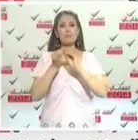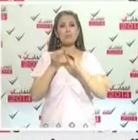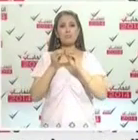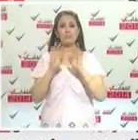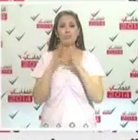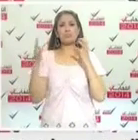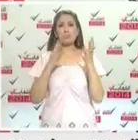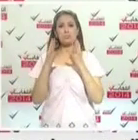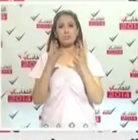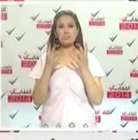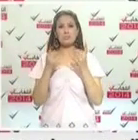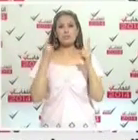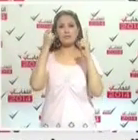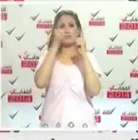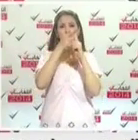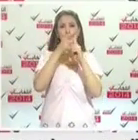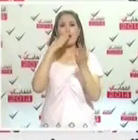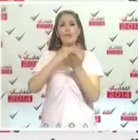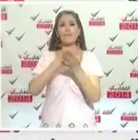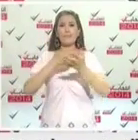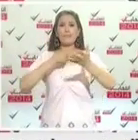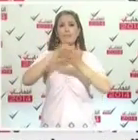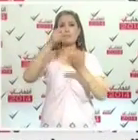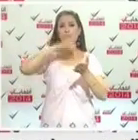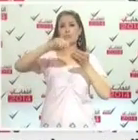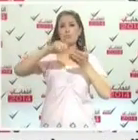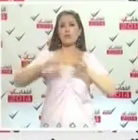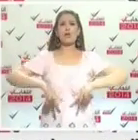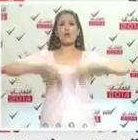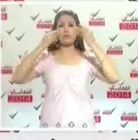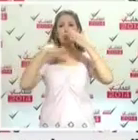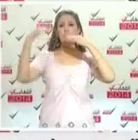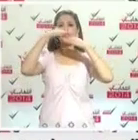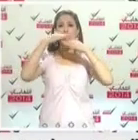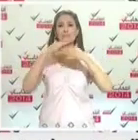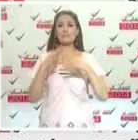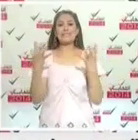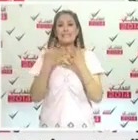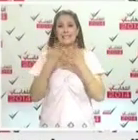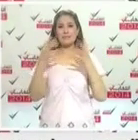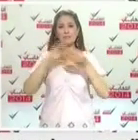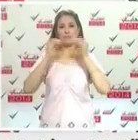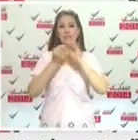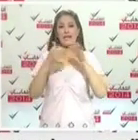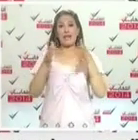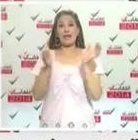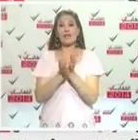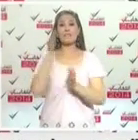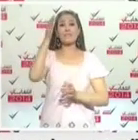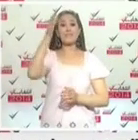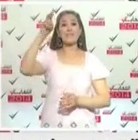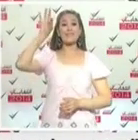تخضع معناها الاجور مش باهيه والعيشه غاليه وحاله حلي نحنا في افاق تونس نحبوا